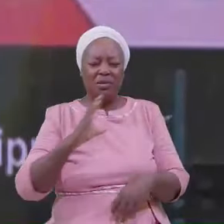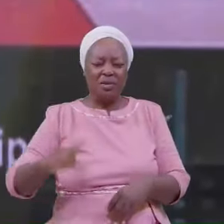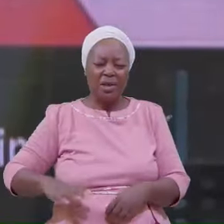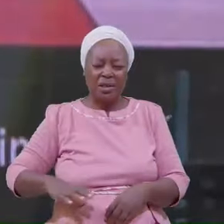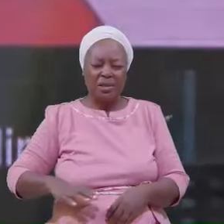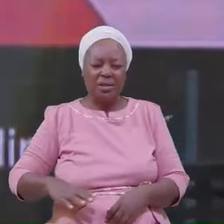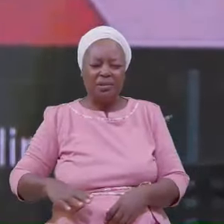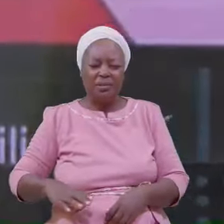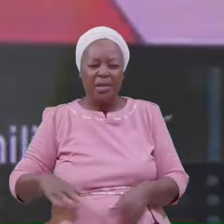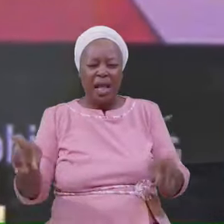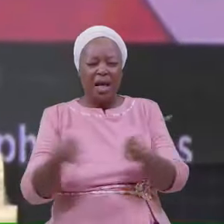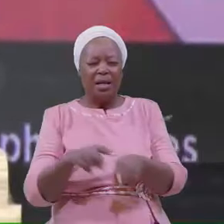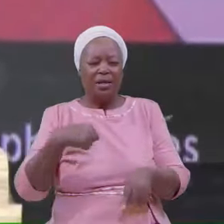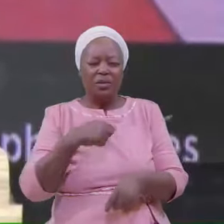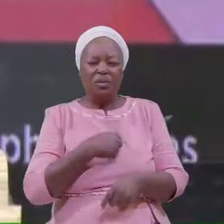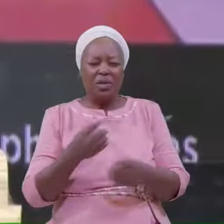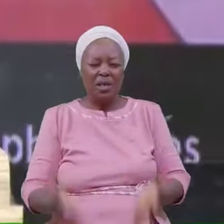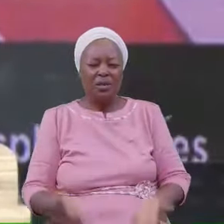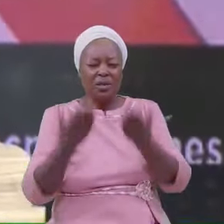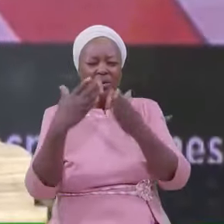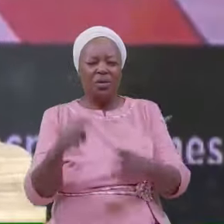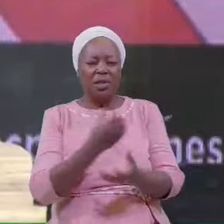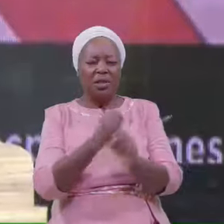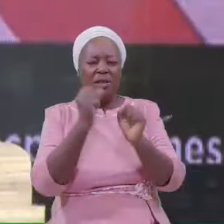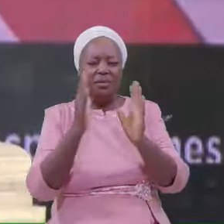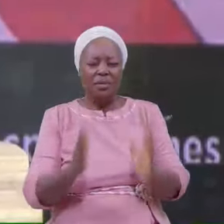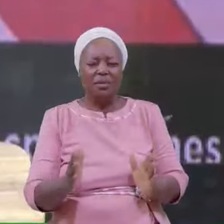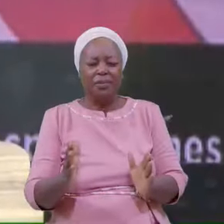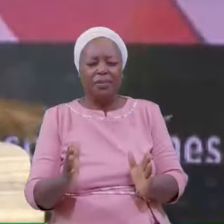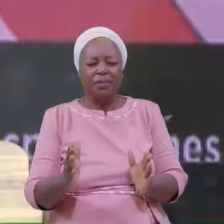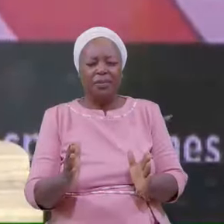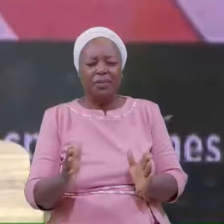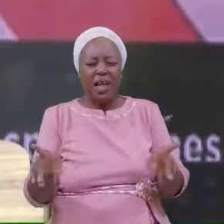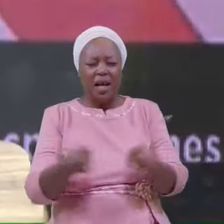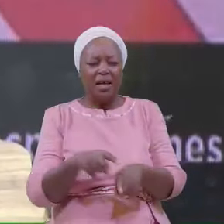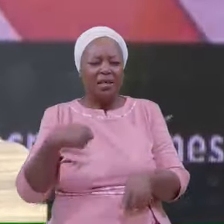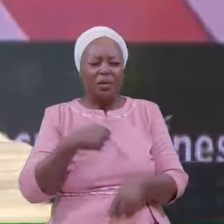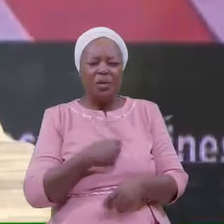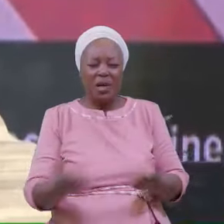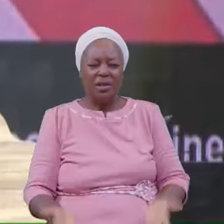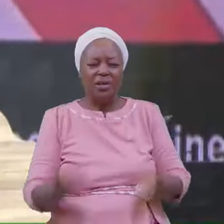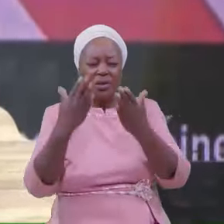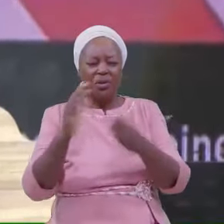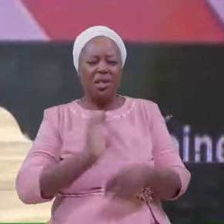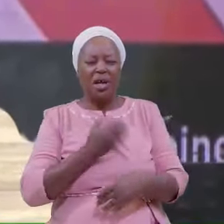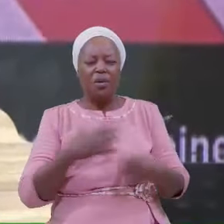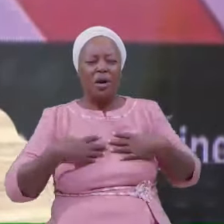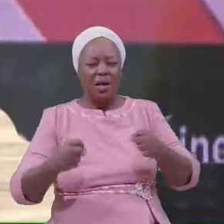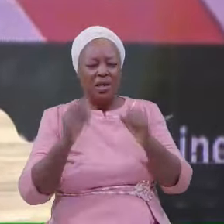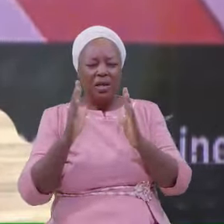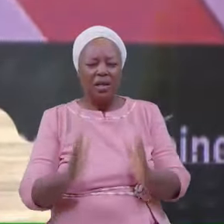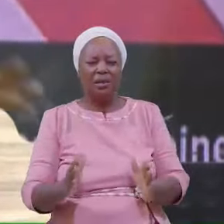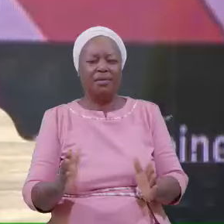gabi. As we exalt the Savior. Itinataas namin ang as we exalt our healer, habang itinataas namin ang aming